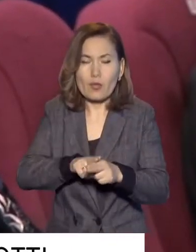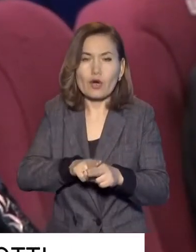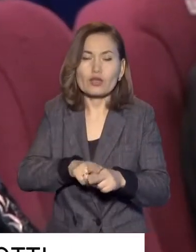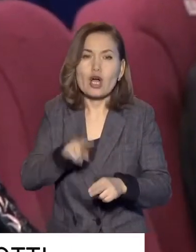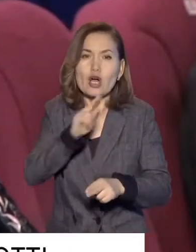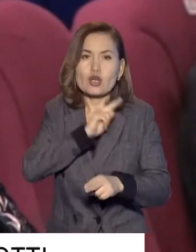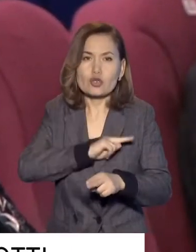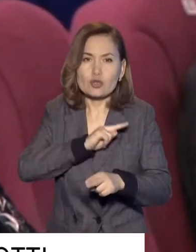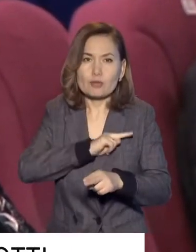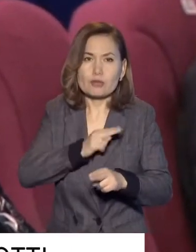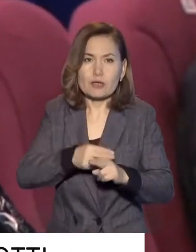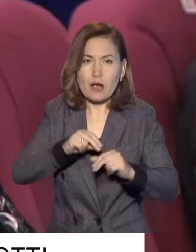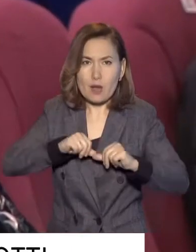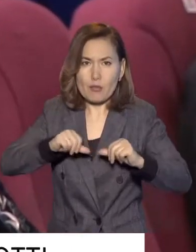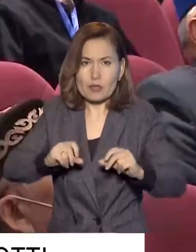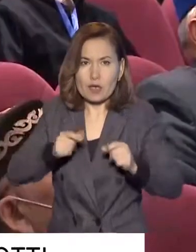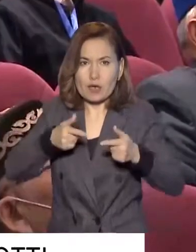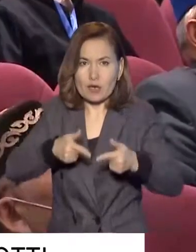бірнеше шарты бар.